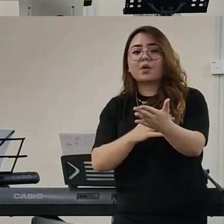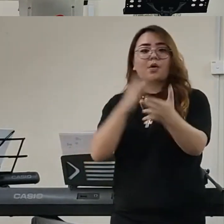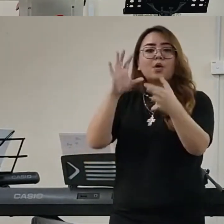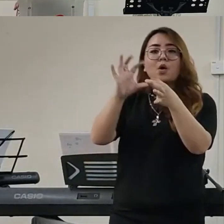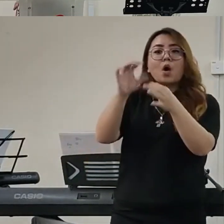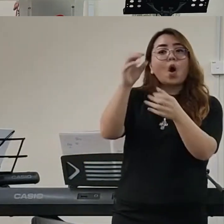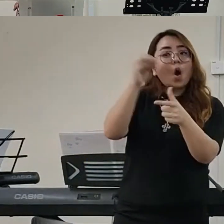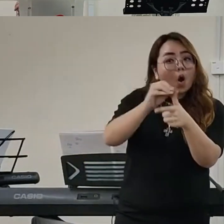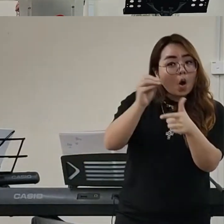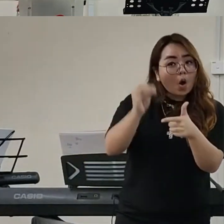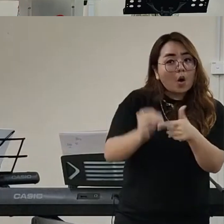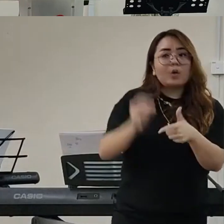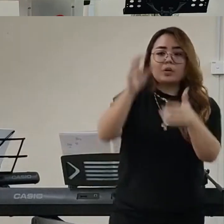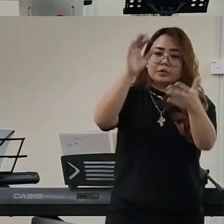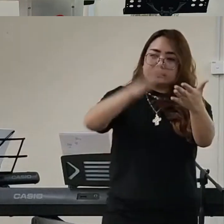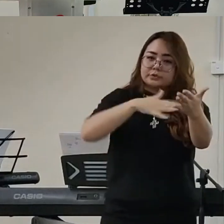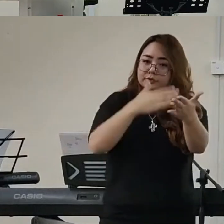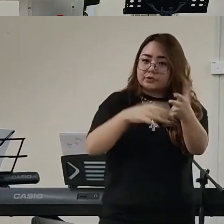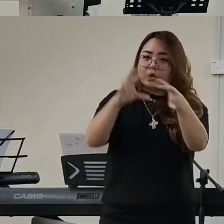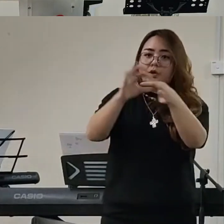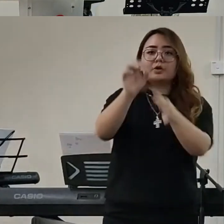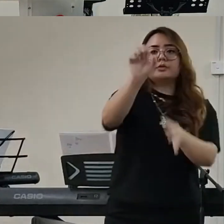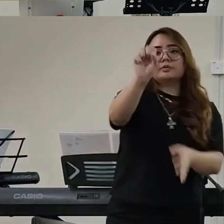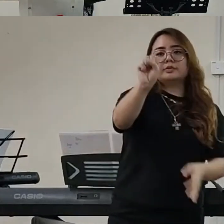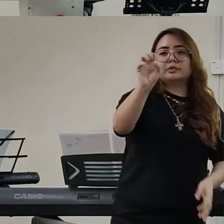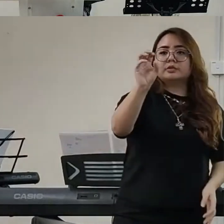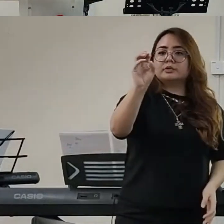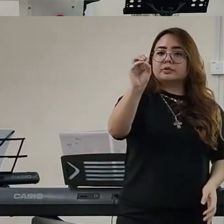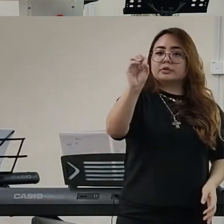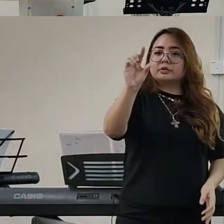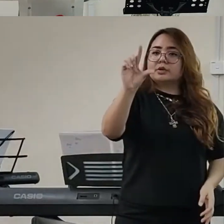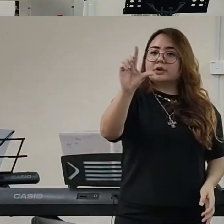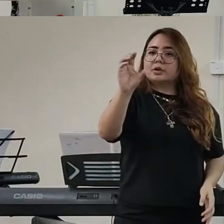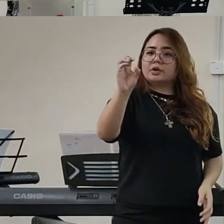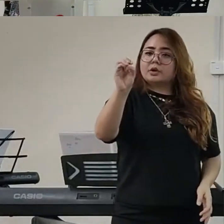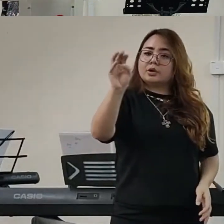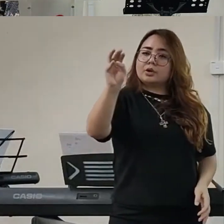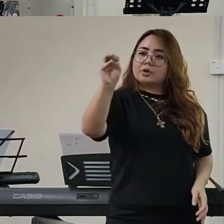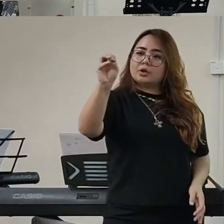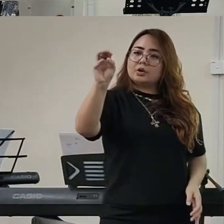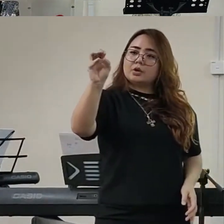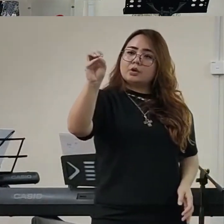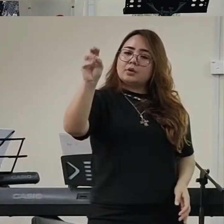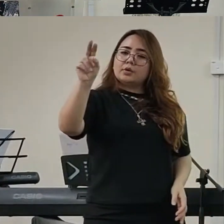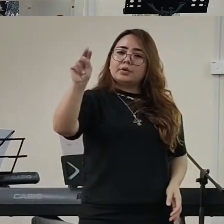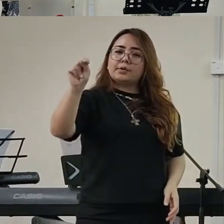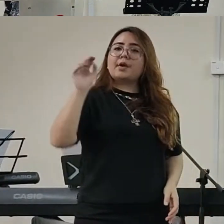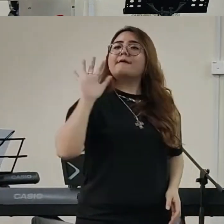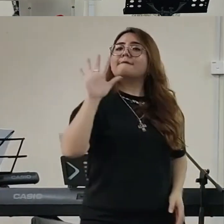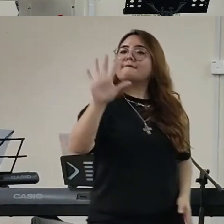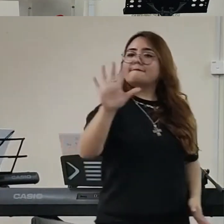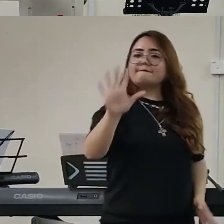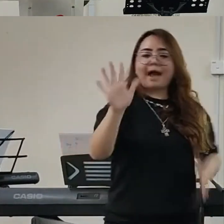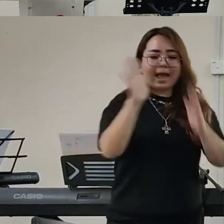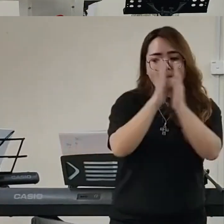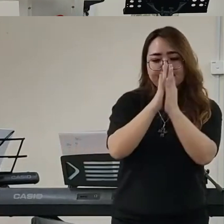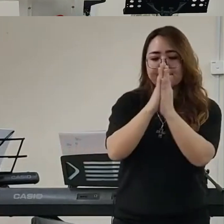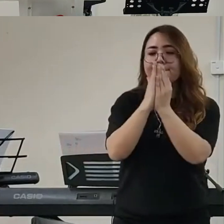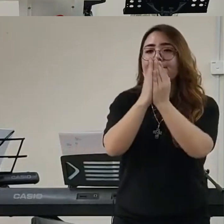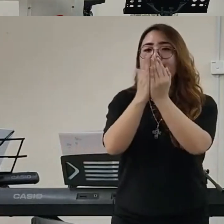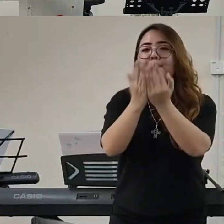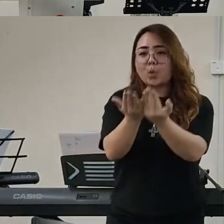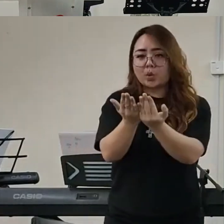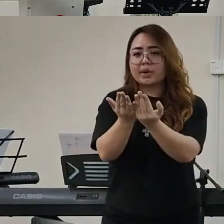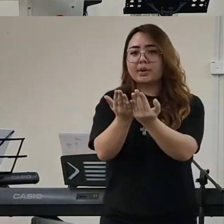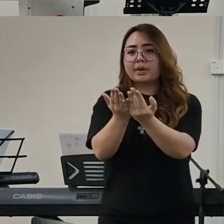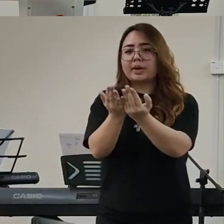of Song. Okay, it's the same thing. So the five books. Everybody say another five books. Okay. 那现在我们所